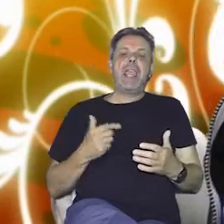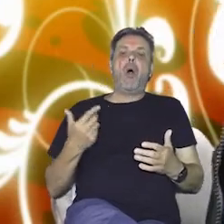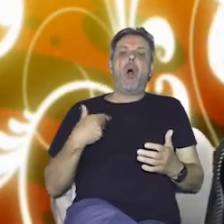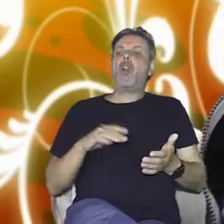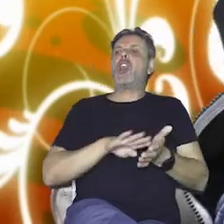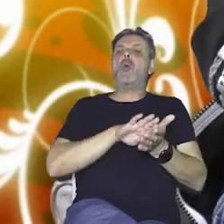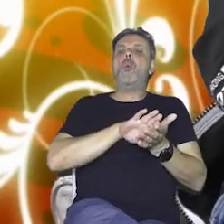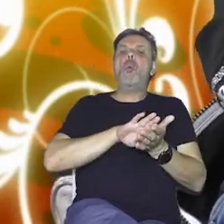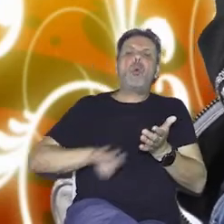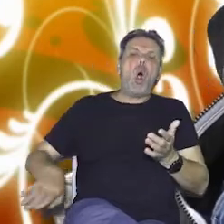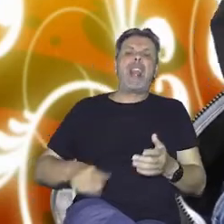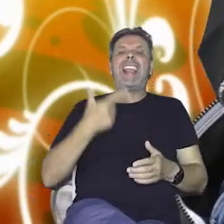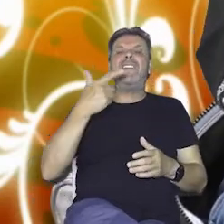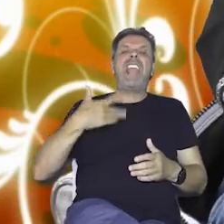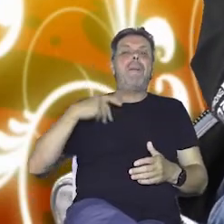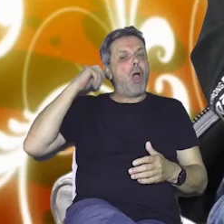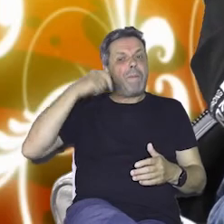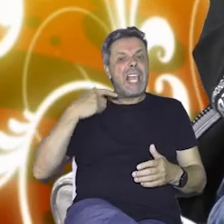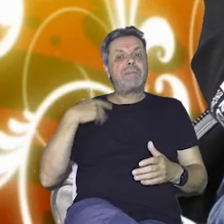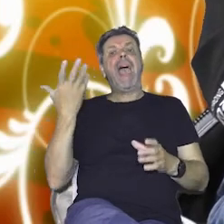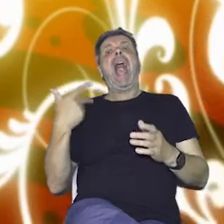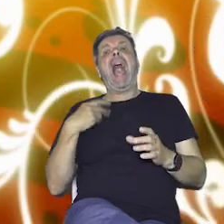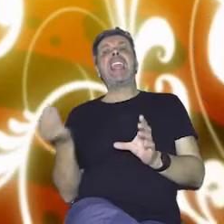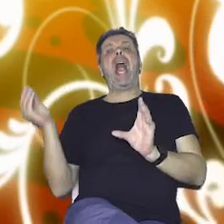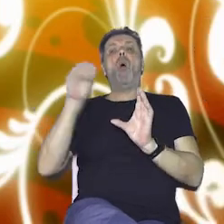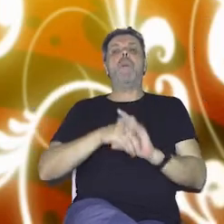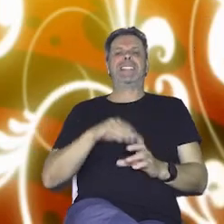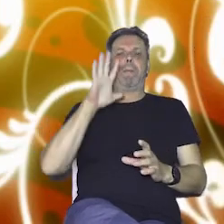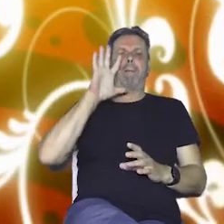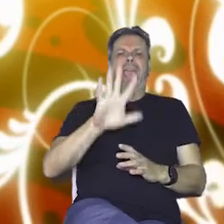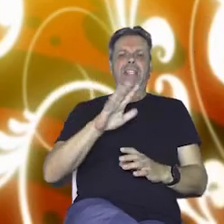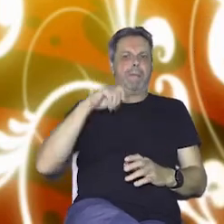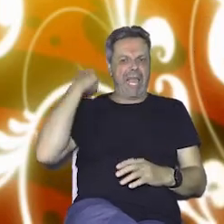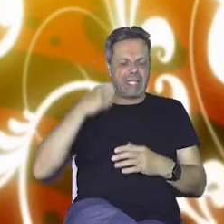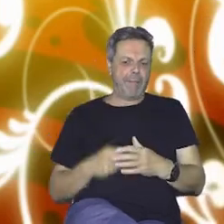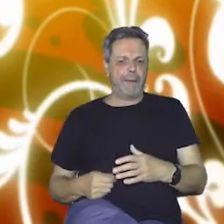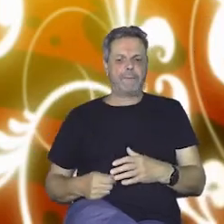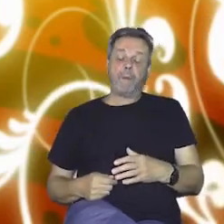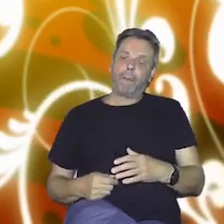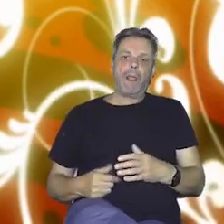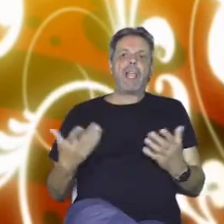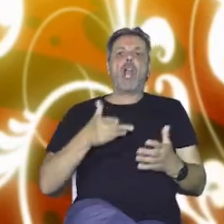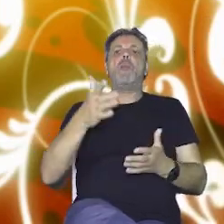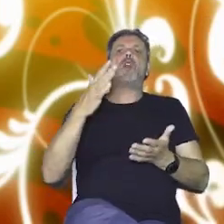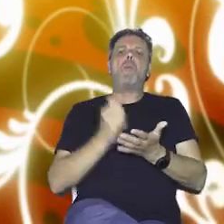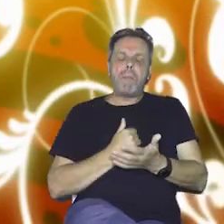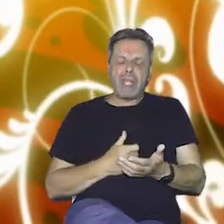dvije, ja pet izbacim. E, ali za to pobijediti na taj način trebaš imati